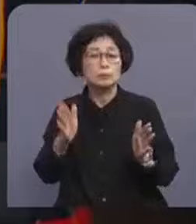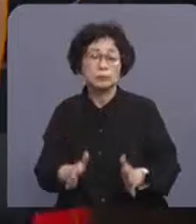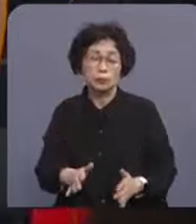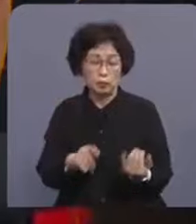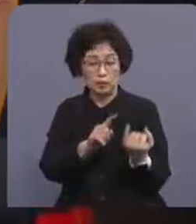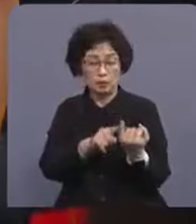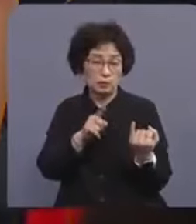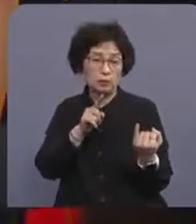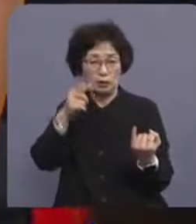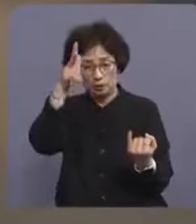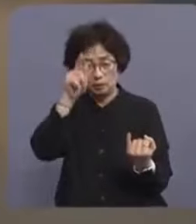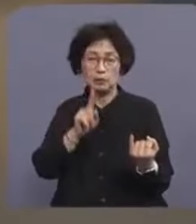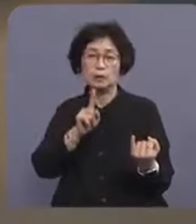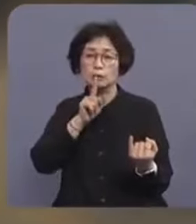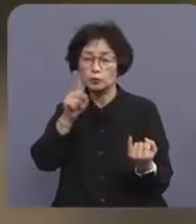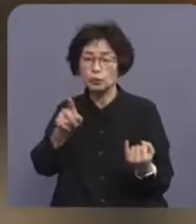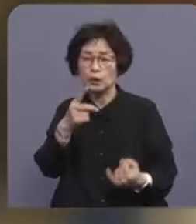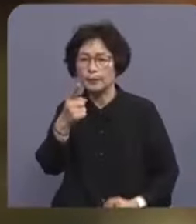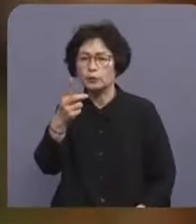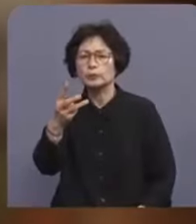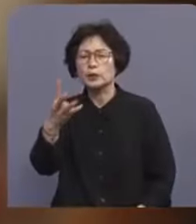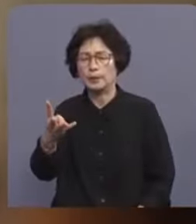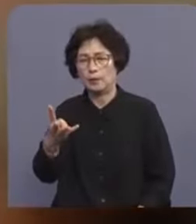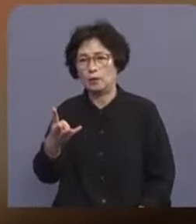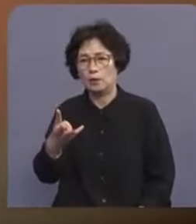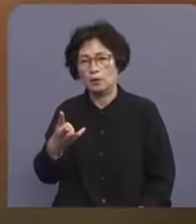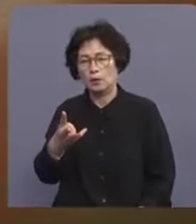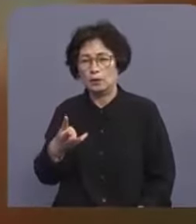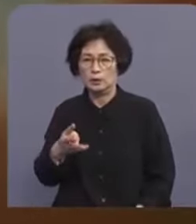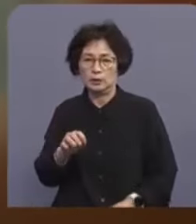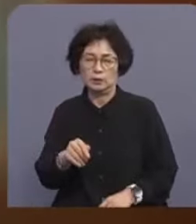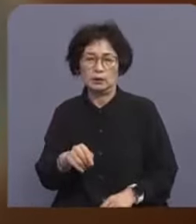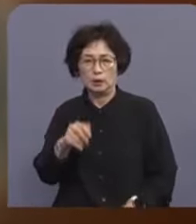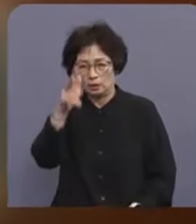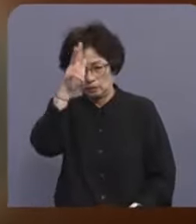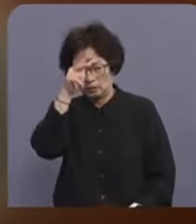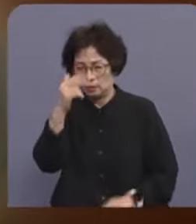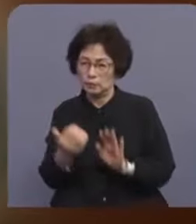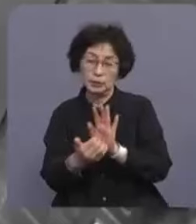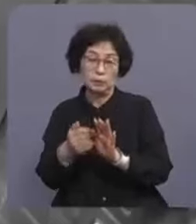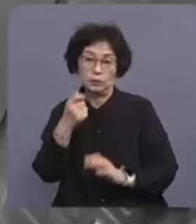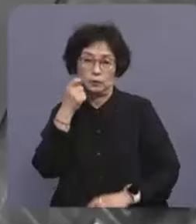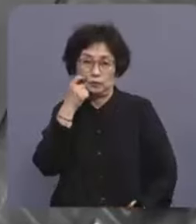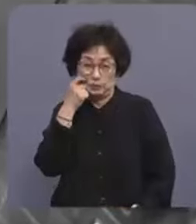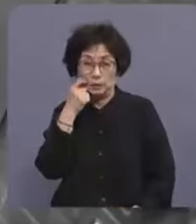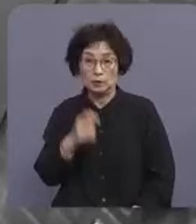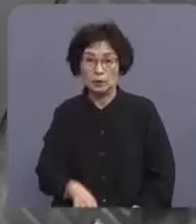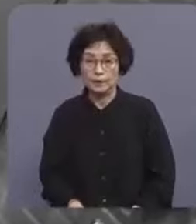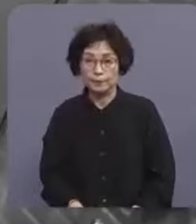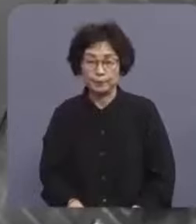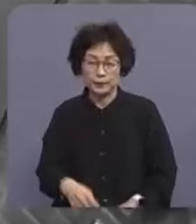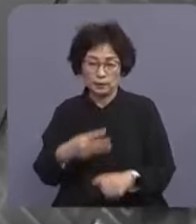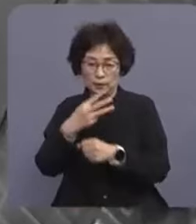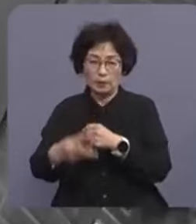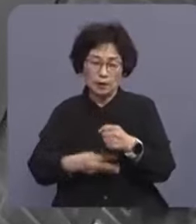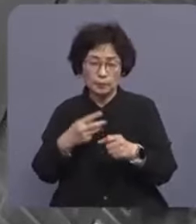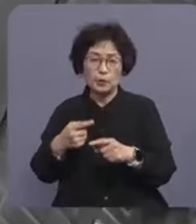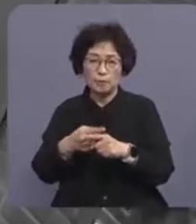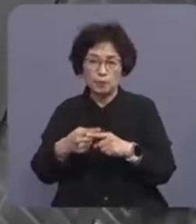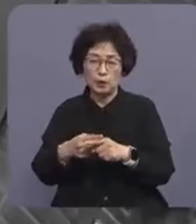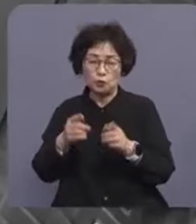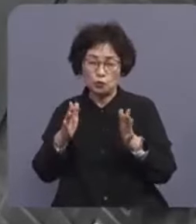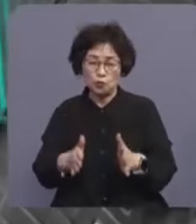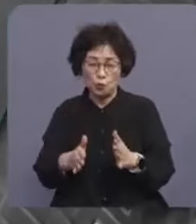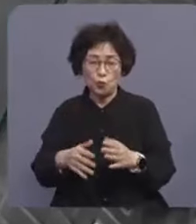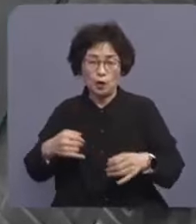건 모두 3차례. 이 같은 비극은 예견됐지만 막지 못했습니다. 실제 최근 3년 반 동안 벌어진 교제